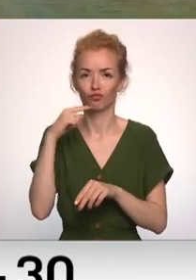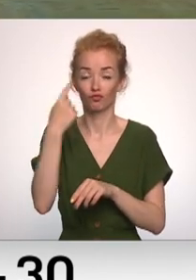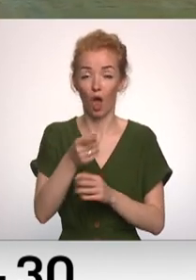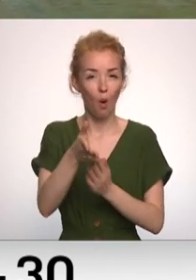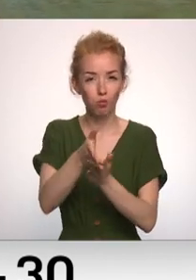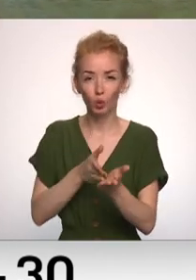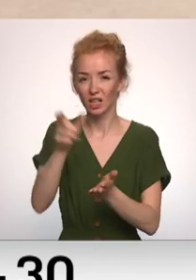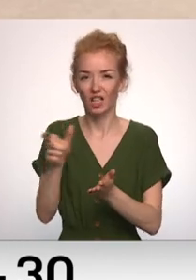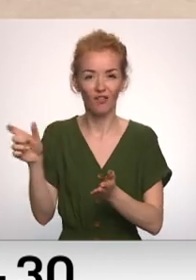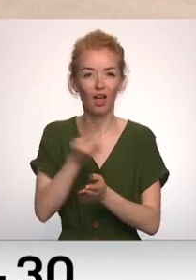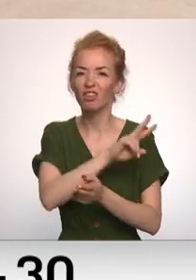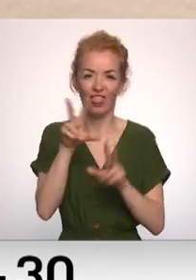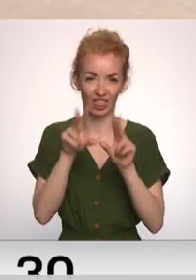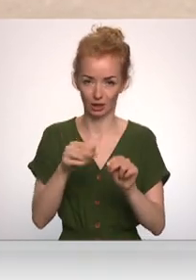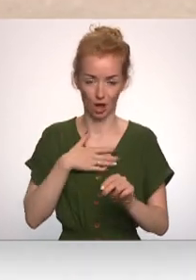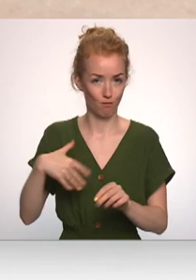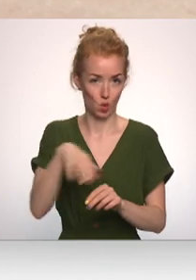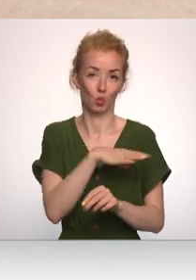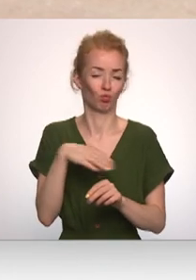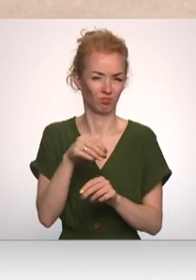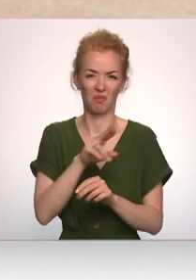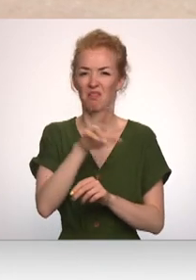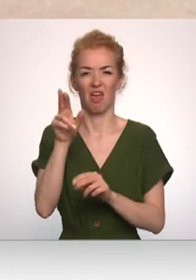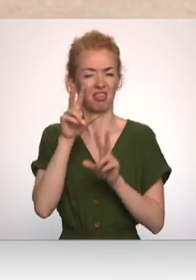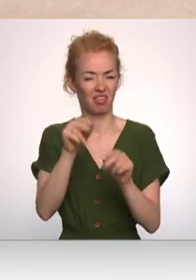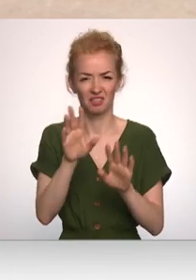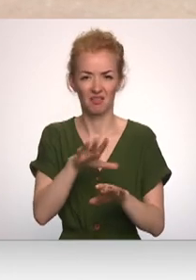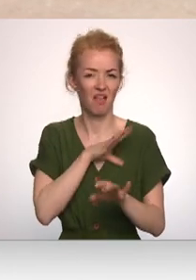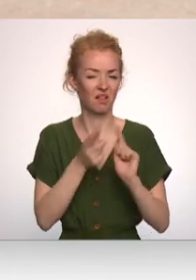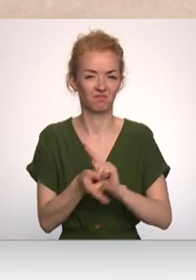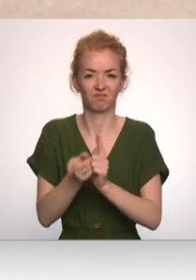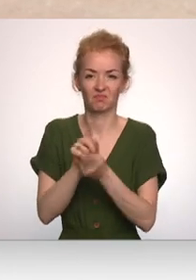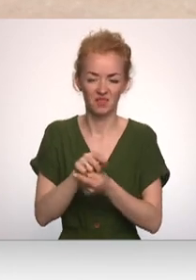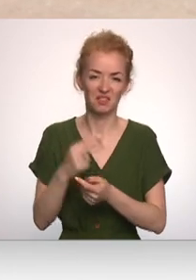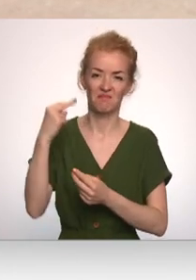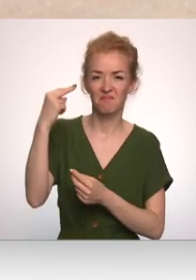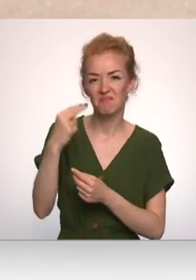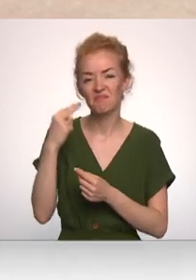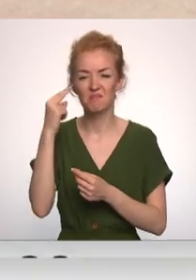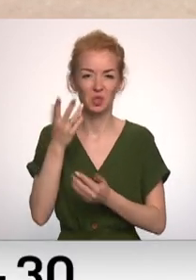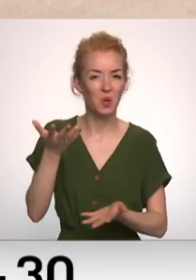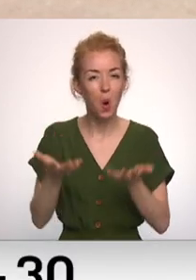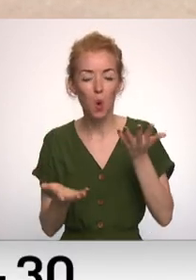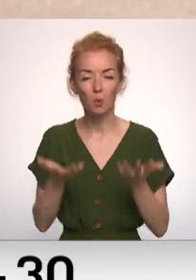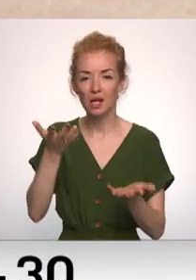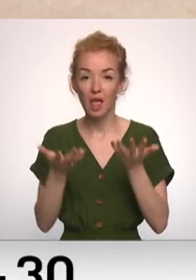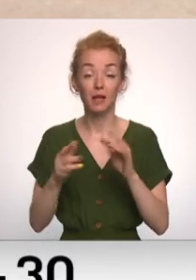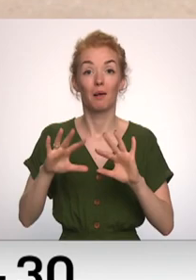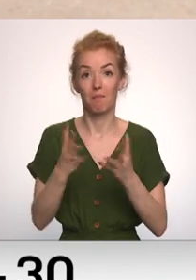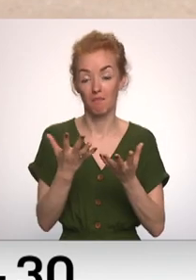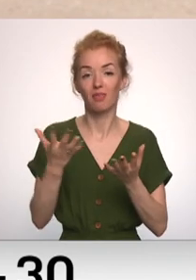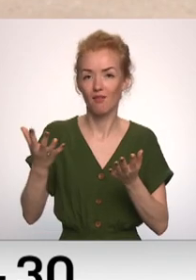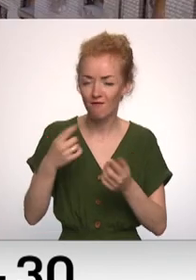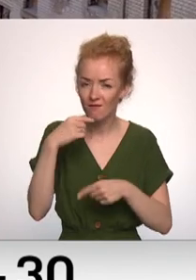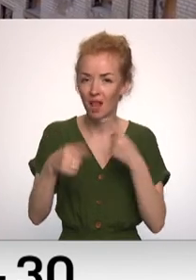neticēja, ka mēs tik tālu tiksim. Nu, no manajiem arī cilvēkiem, kad teikt, skatījās, varbūt tās skeptiski uz šīm lietām, bet atrodot